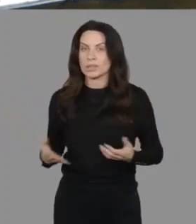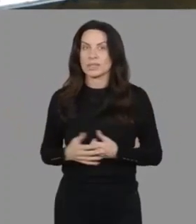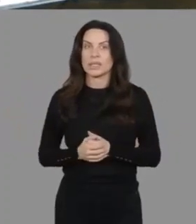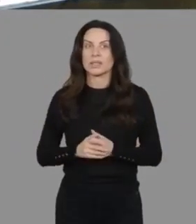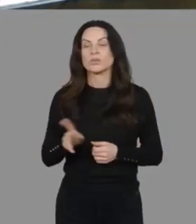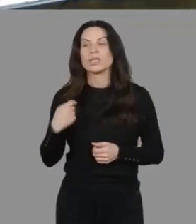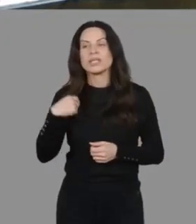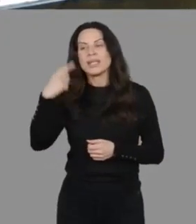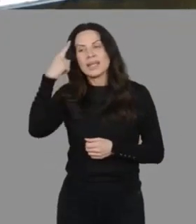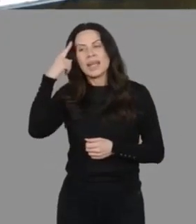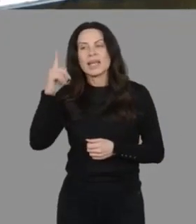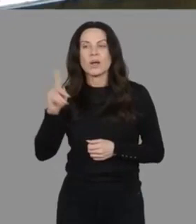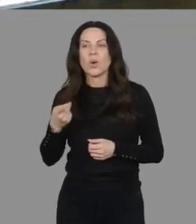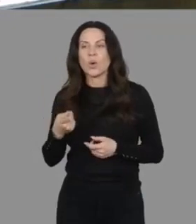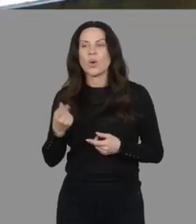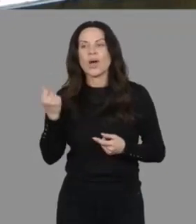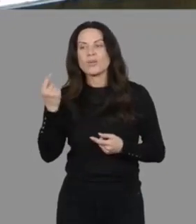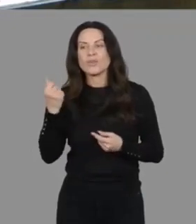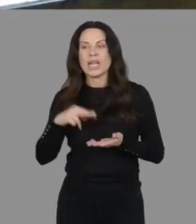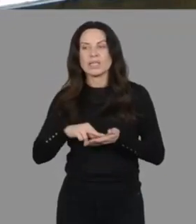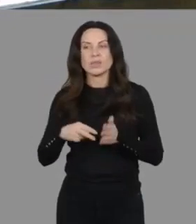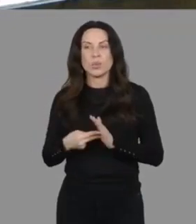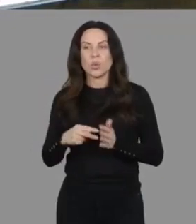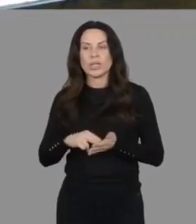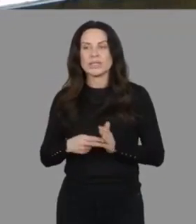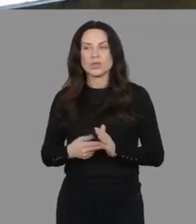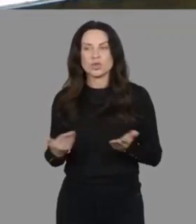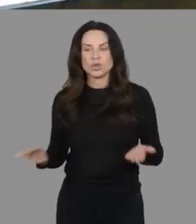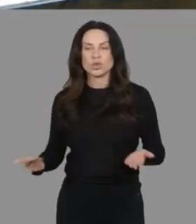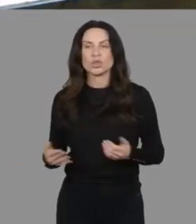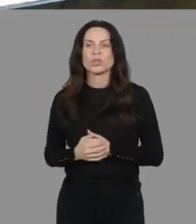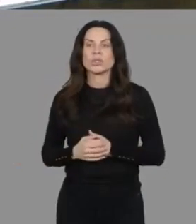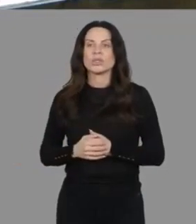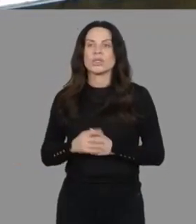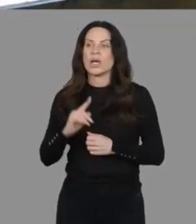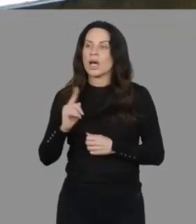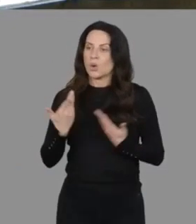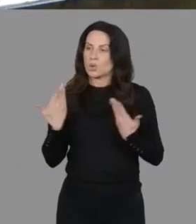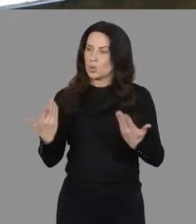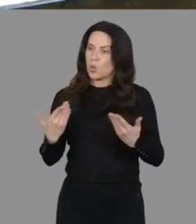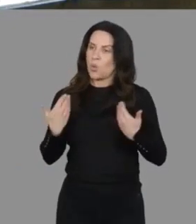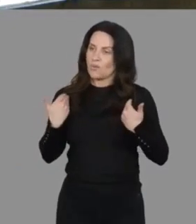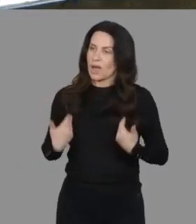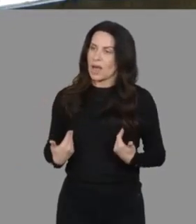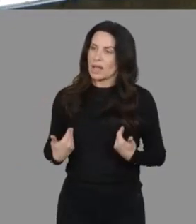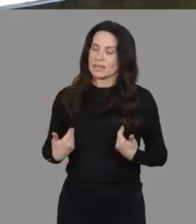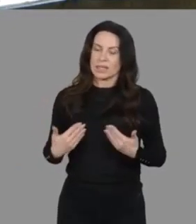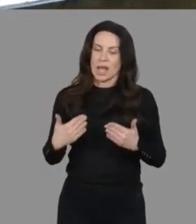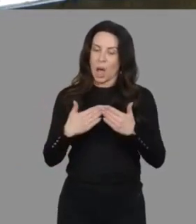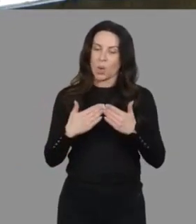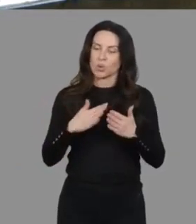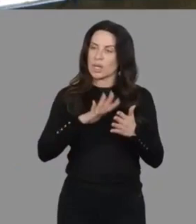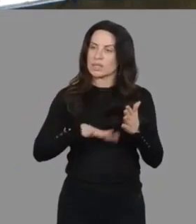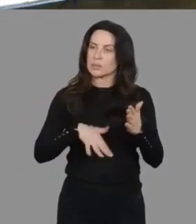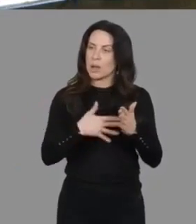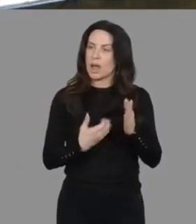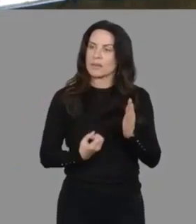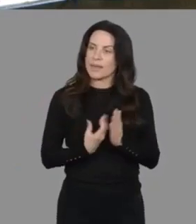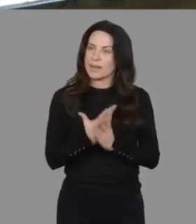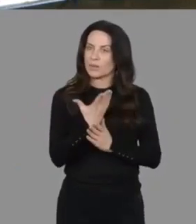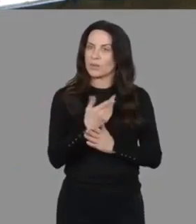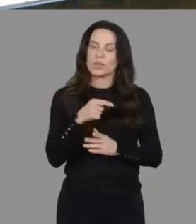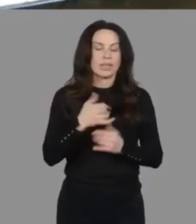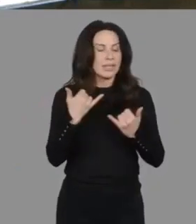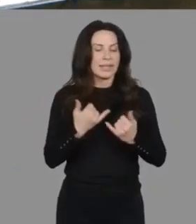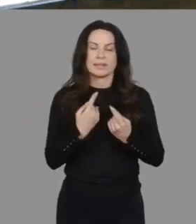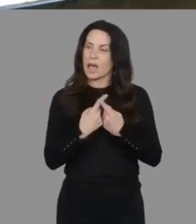auch finanzpolitisch und ja, das Agieren, wie dieser Haushaltsplanentwurf zustande gekommen ist, eine